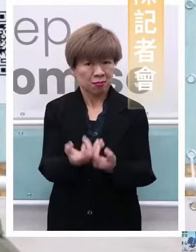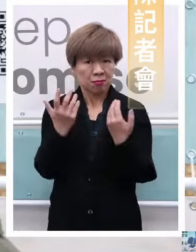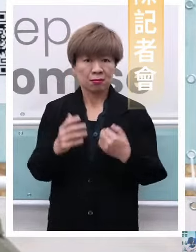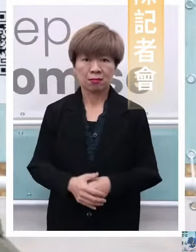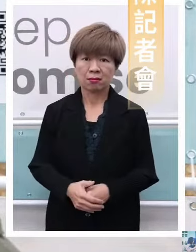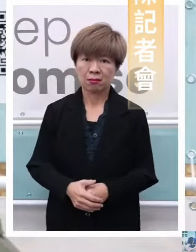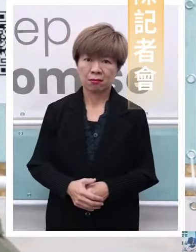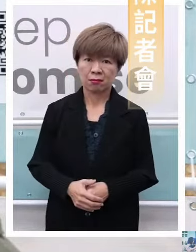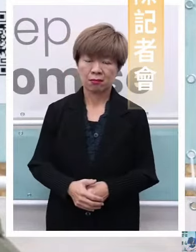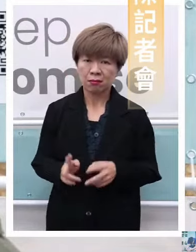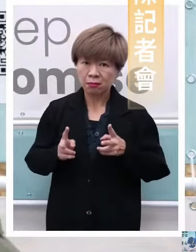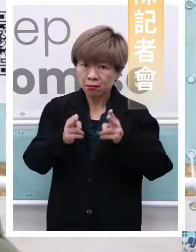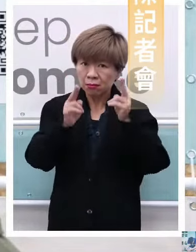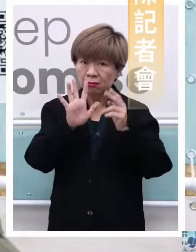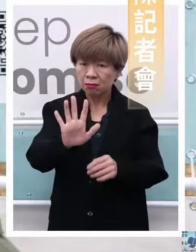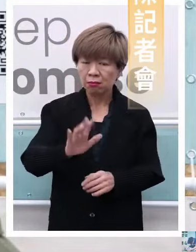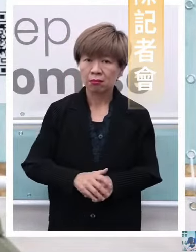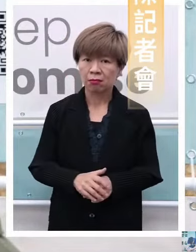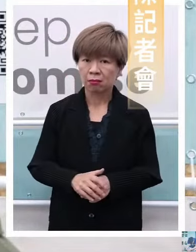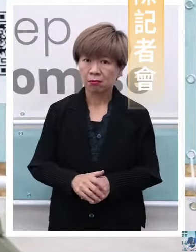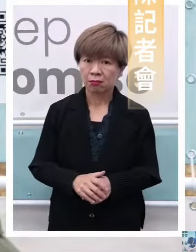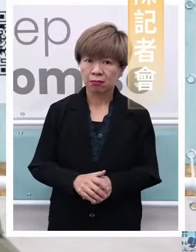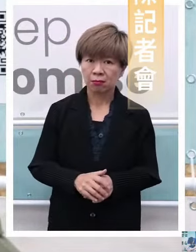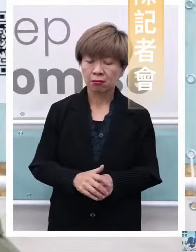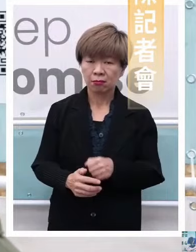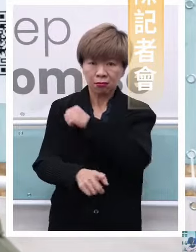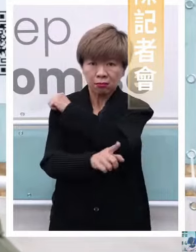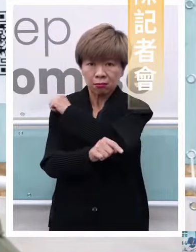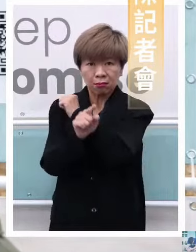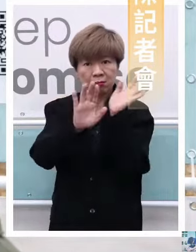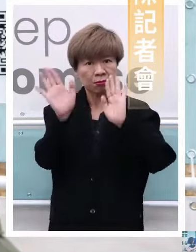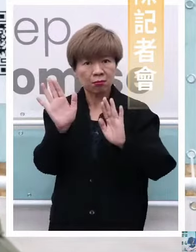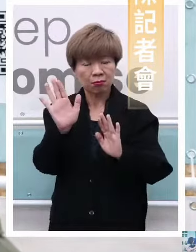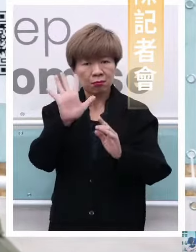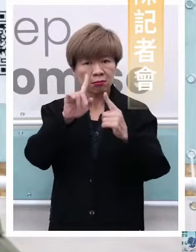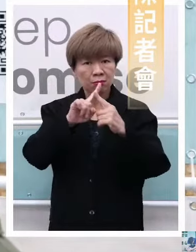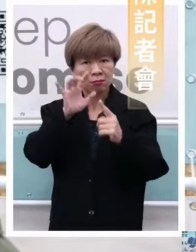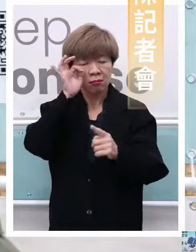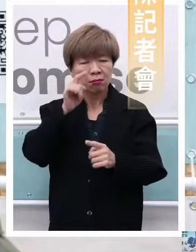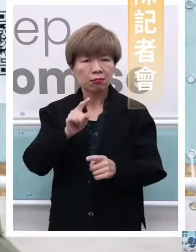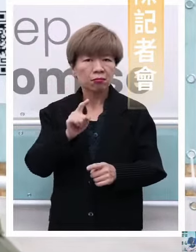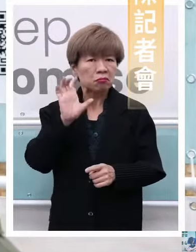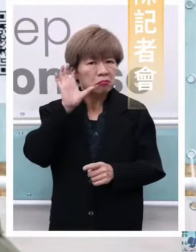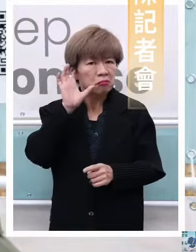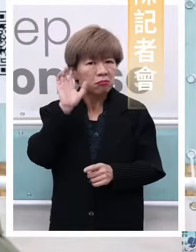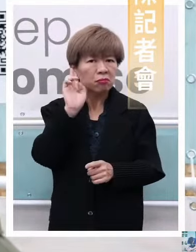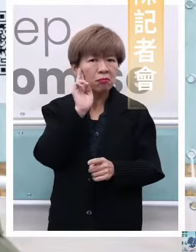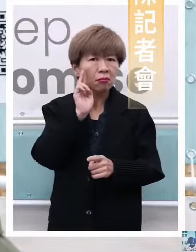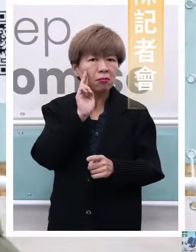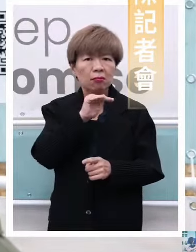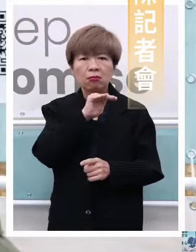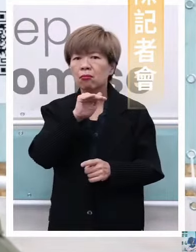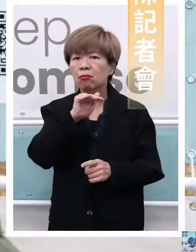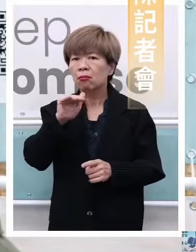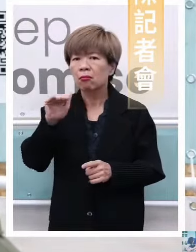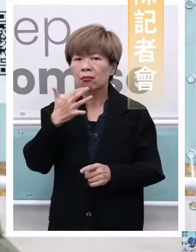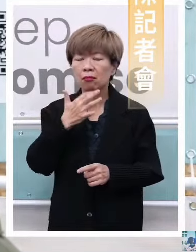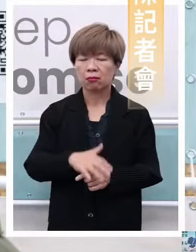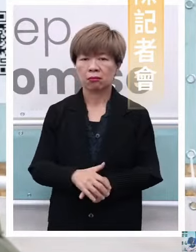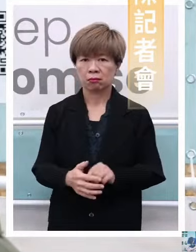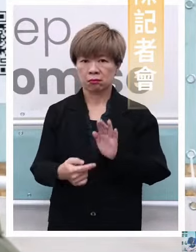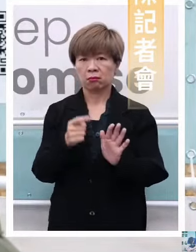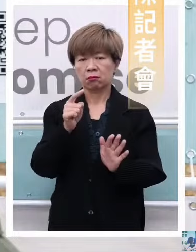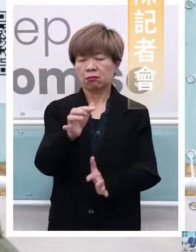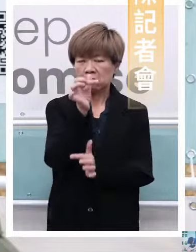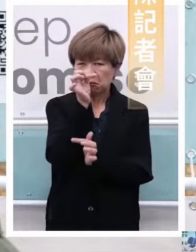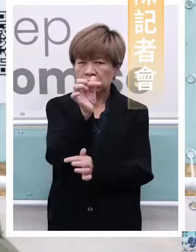该剪过了吗？那为什么最后会是这样子，有人看到那样子的情况呢？就表示在所有的过程中，我们都是完整的播